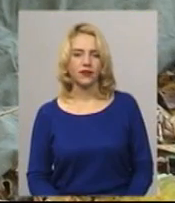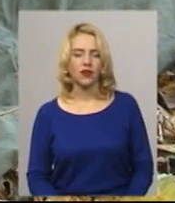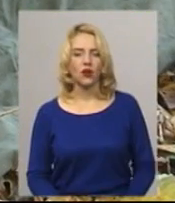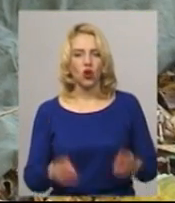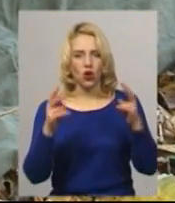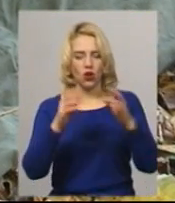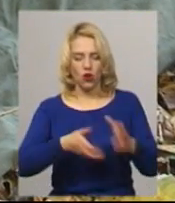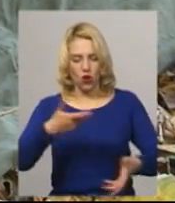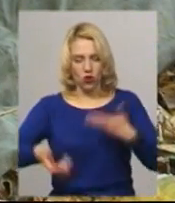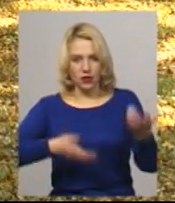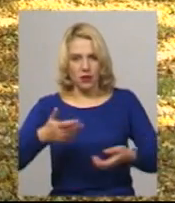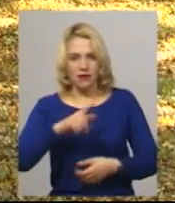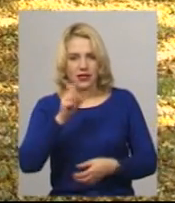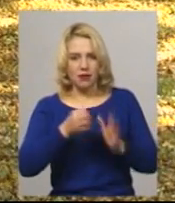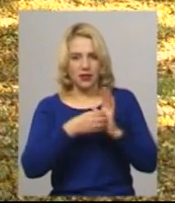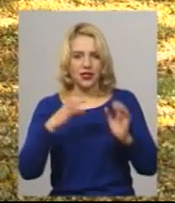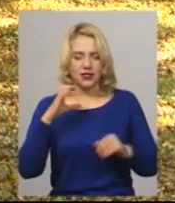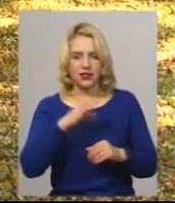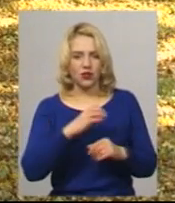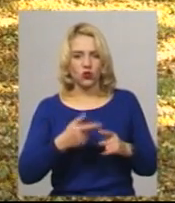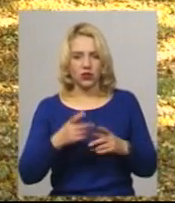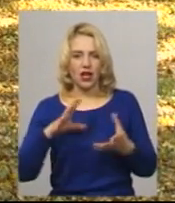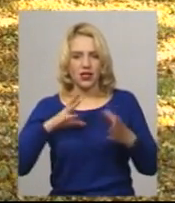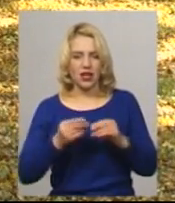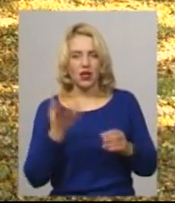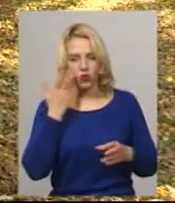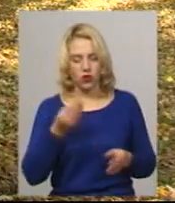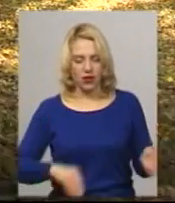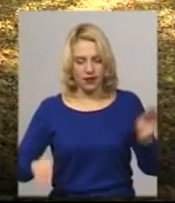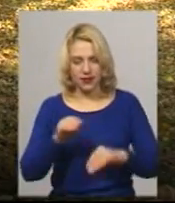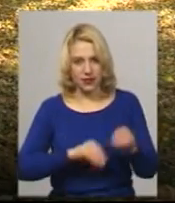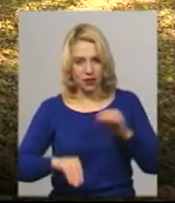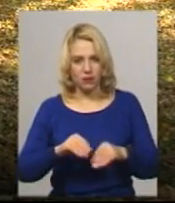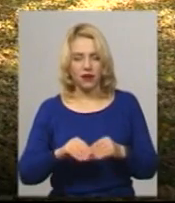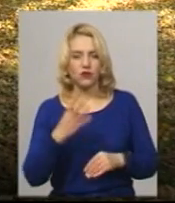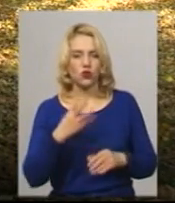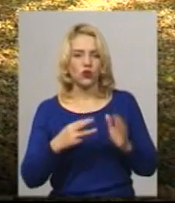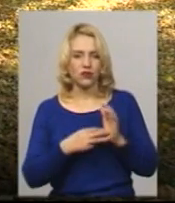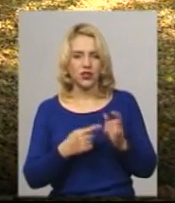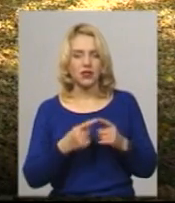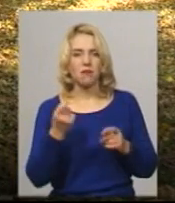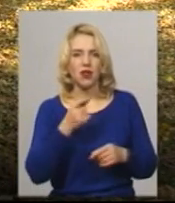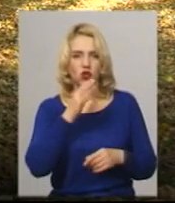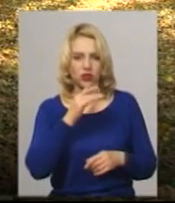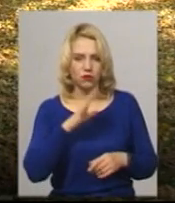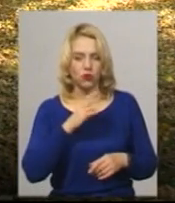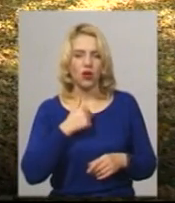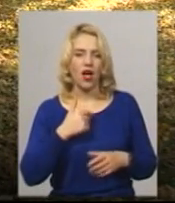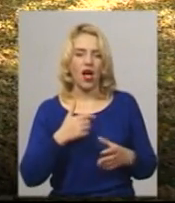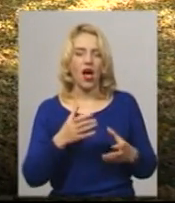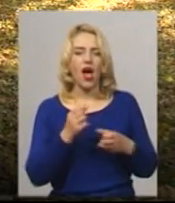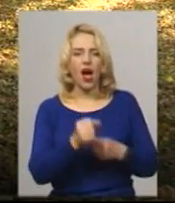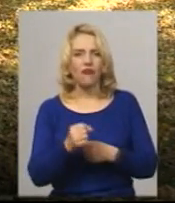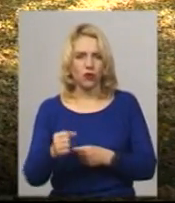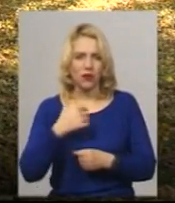Розібрав за 15 секунд, а загальний час, коли я зібрав, здається, 48. Дуже мало часу було, правда, автомати я збирав і розбирав